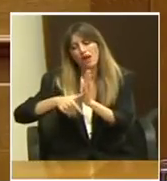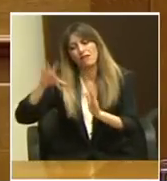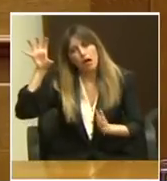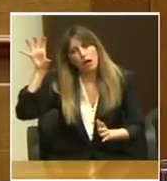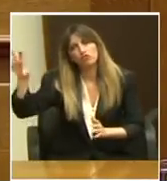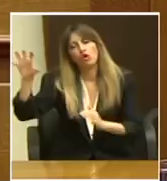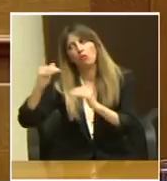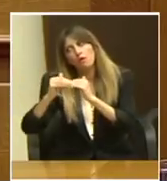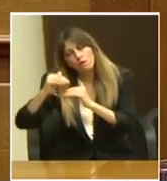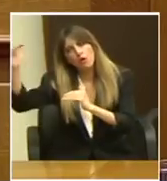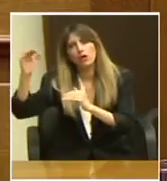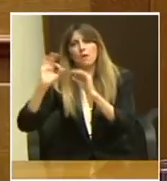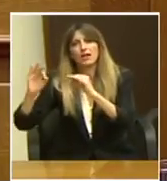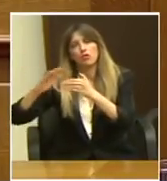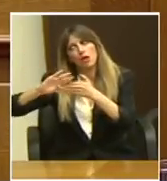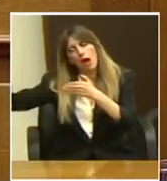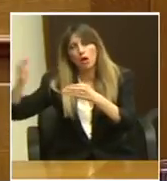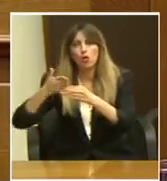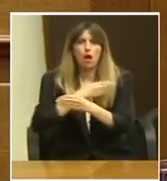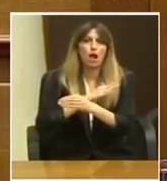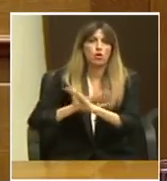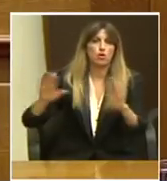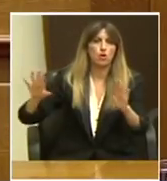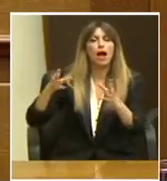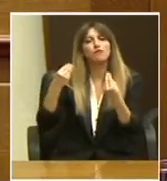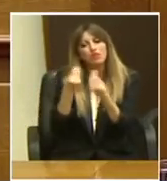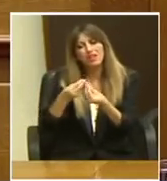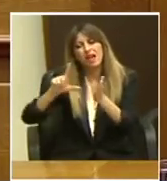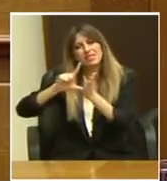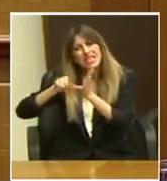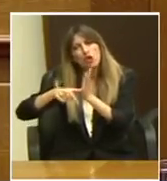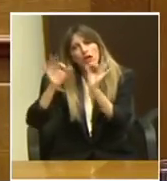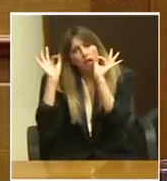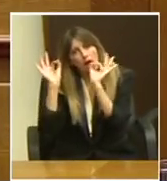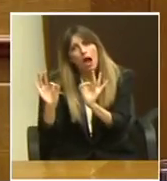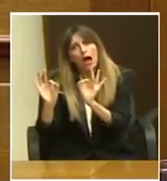αυτά είναι 2009, που απάντησε η Υπουργός τότε,